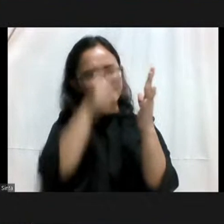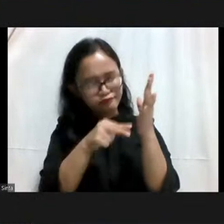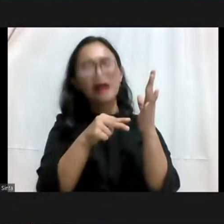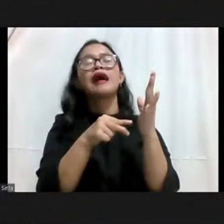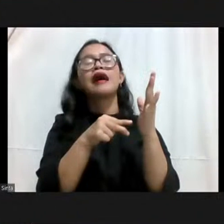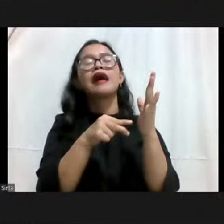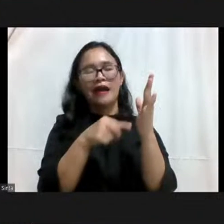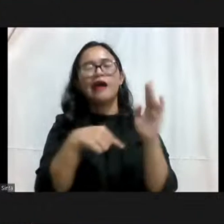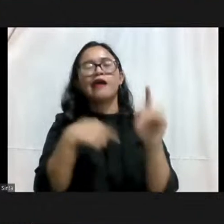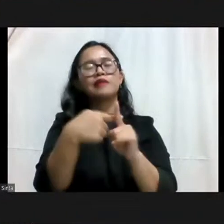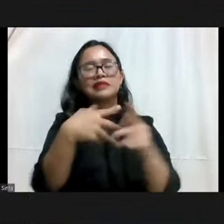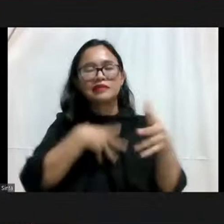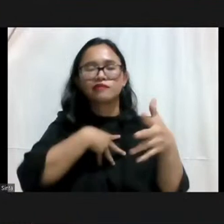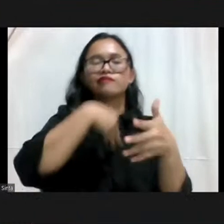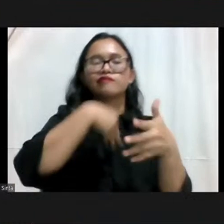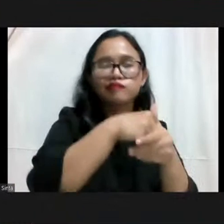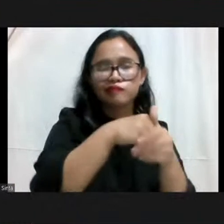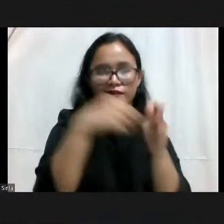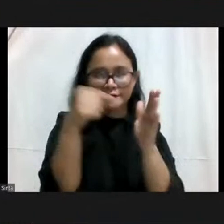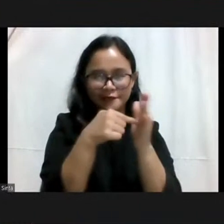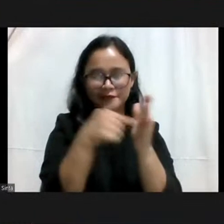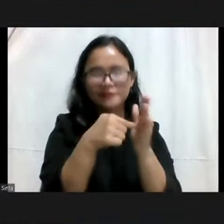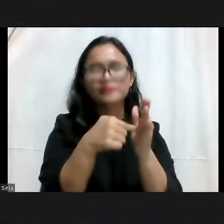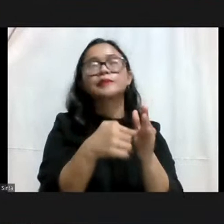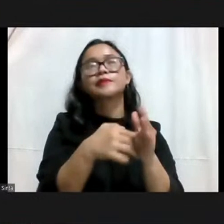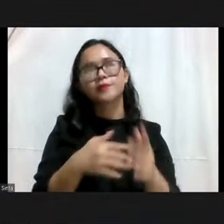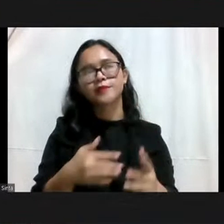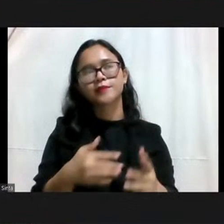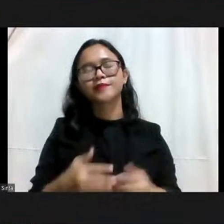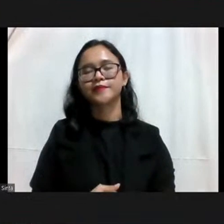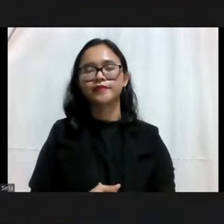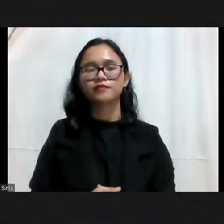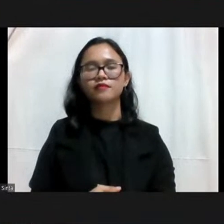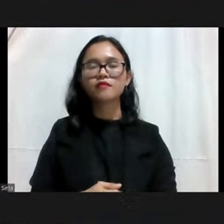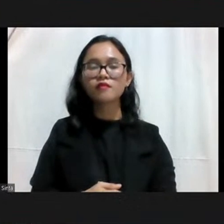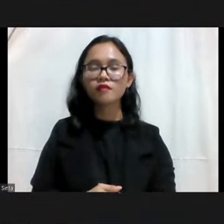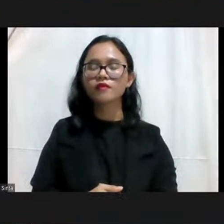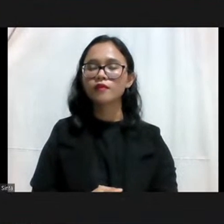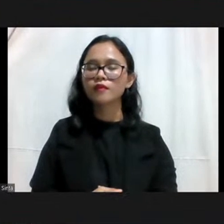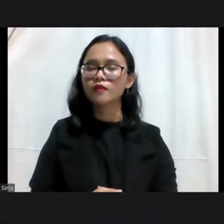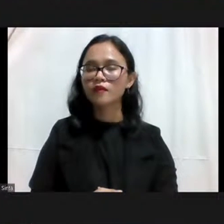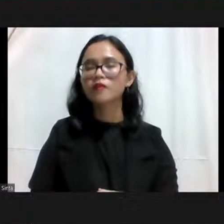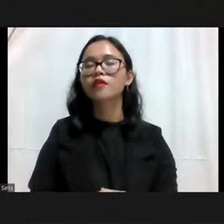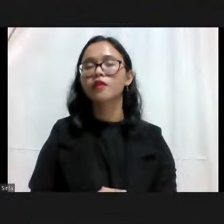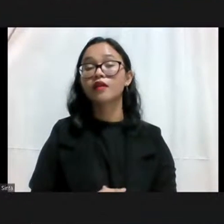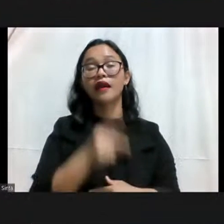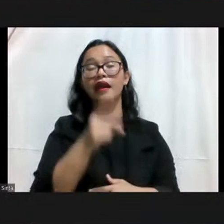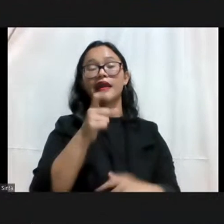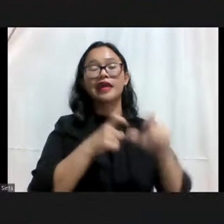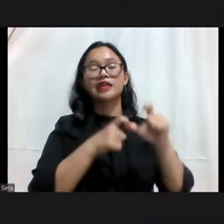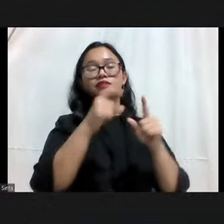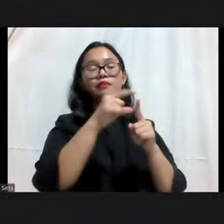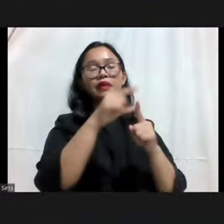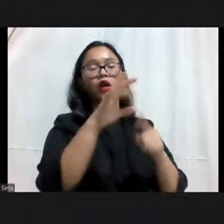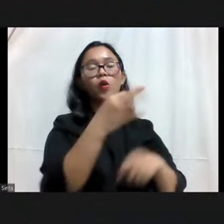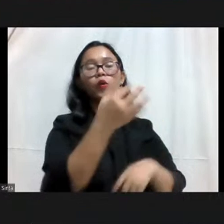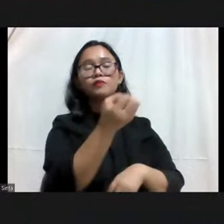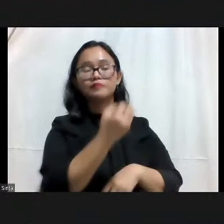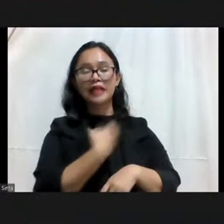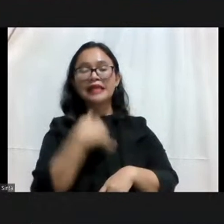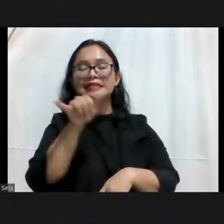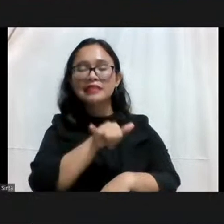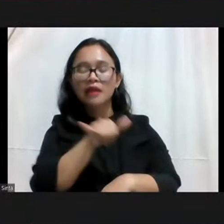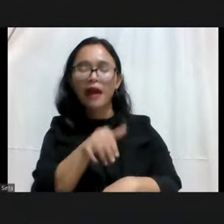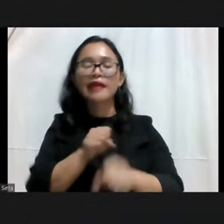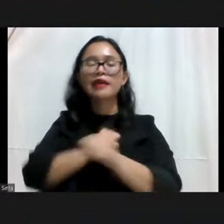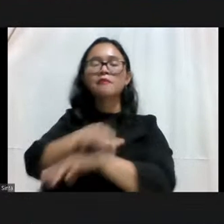kerja tersebut dan memang menurut eh R rspo harus fokus pada dampak sosial dan